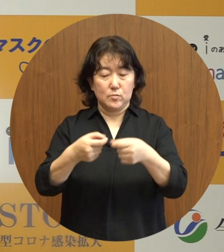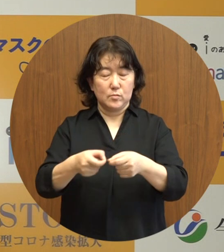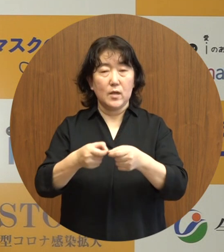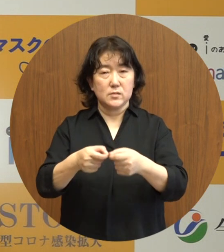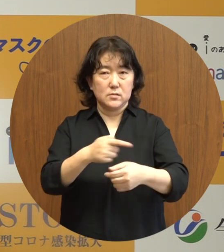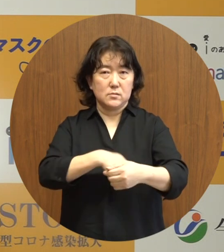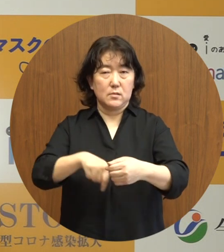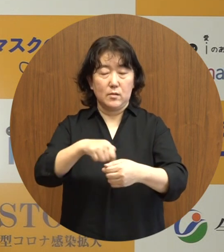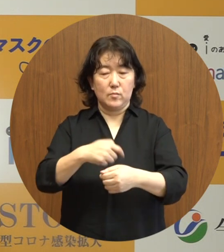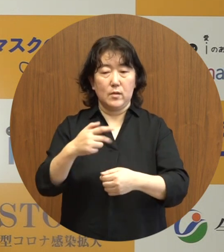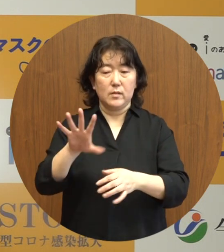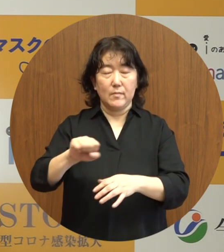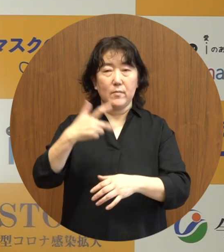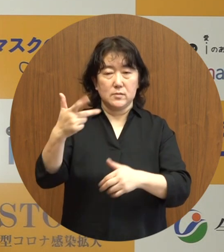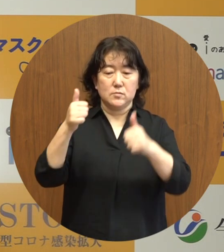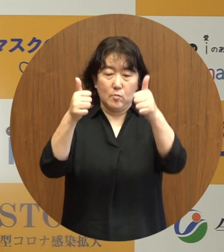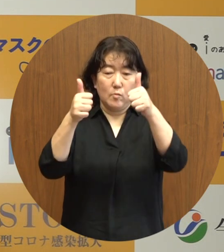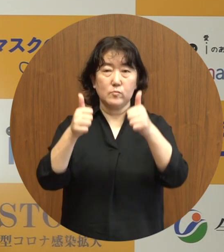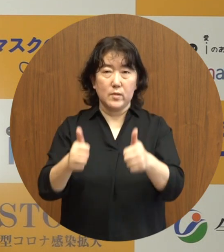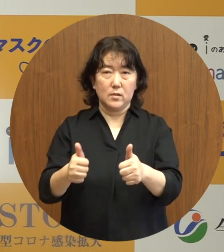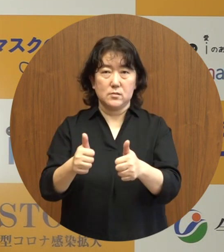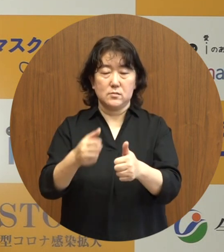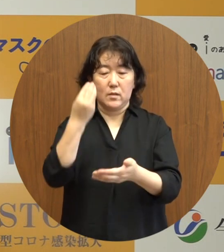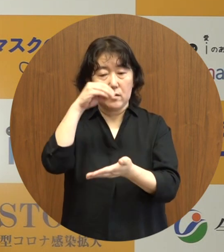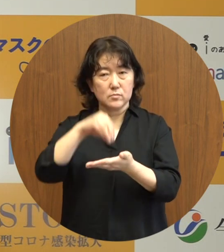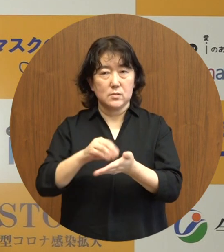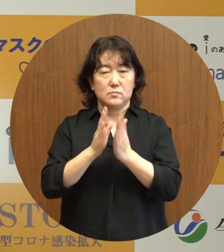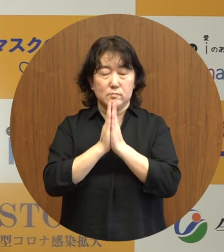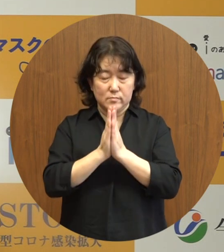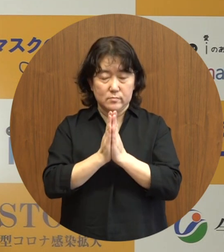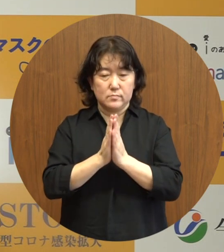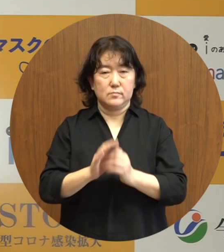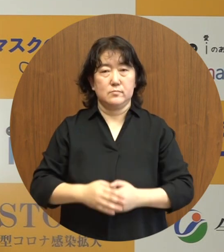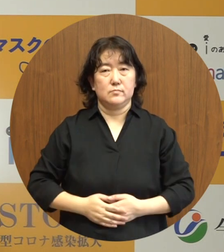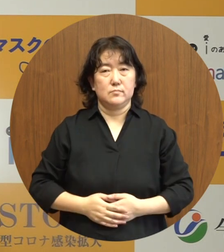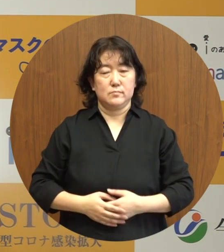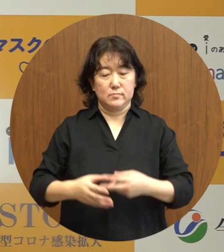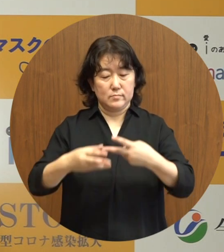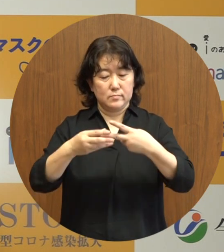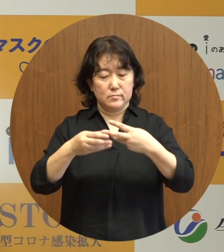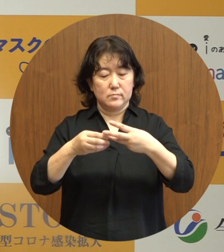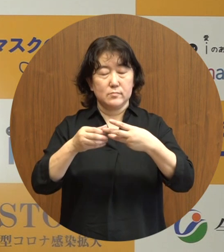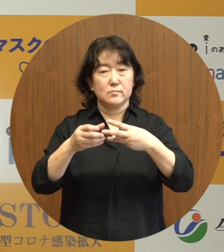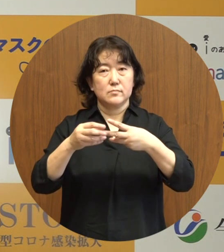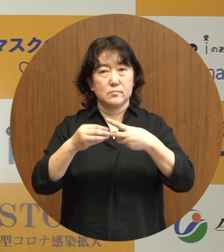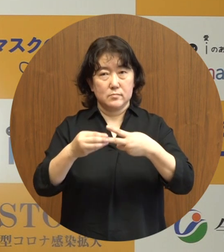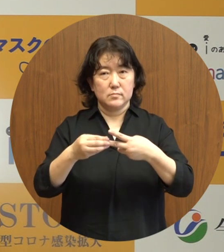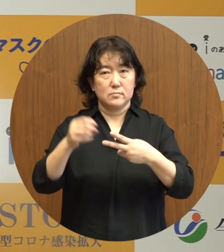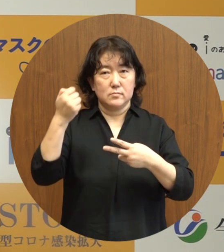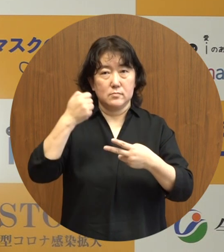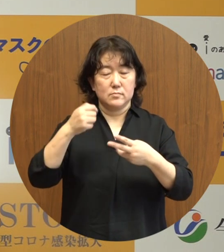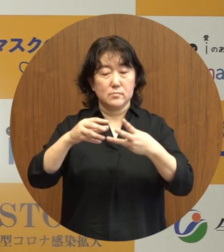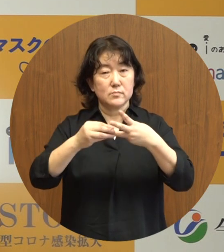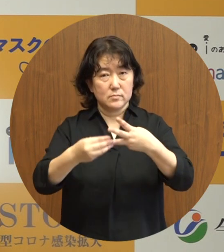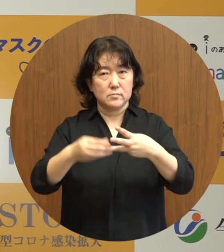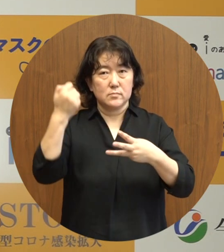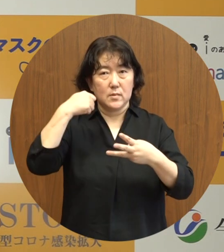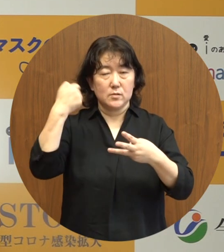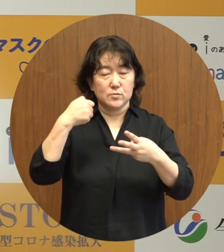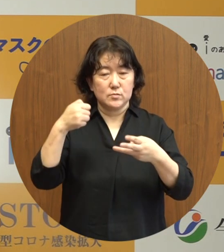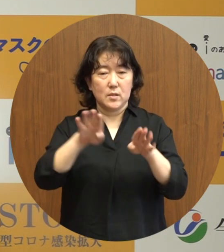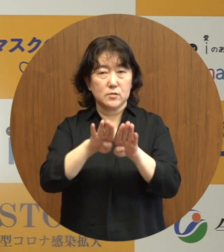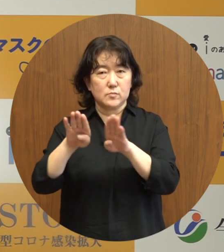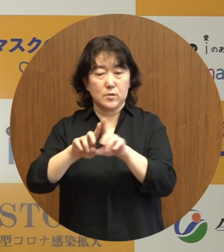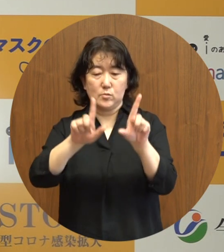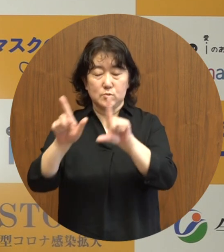は市のホームページでご確認をお願いします。次に、夏休み期間等の過ごし方について